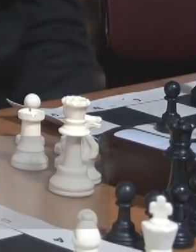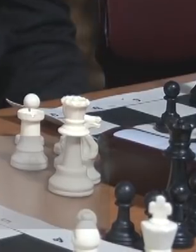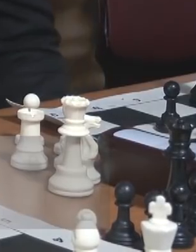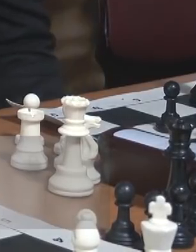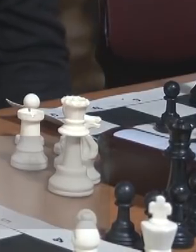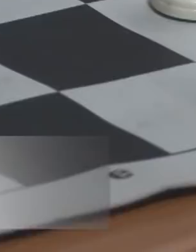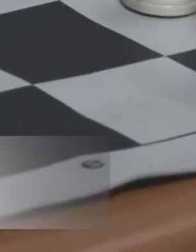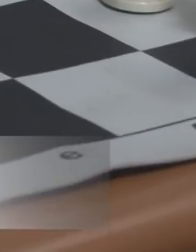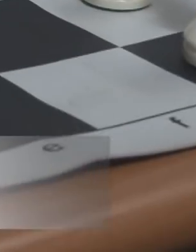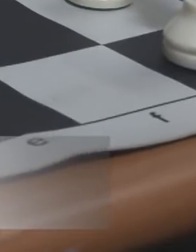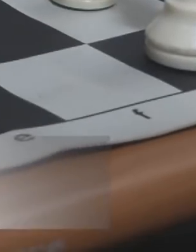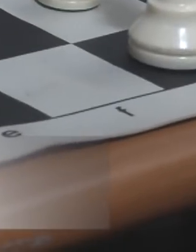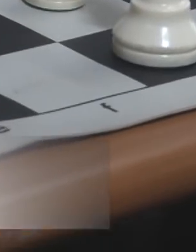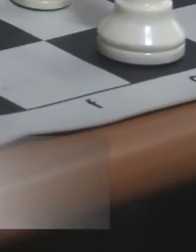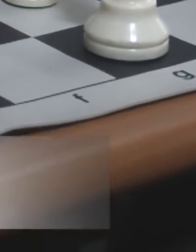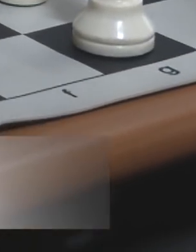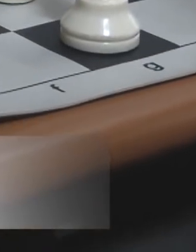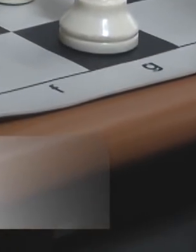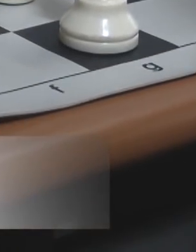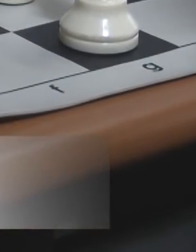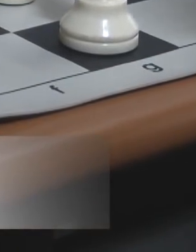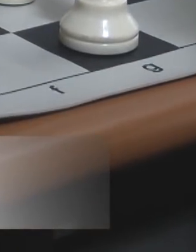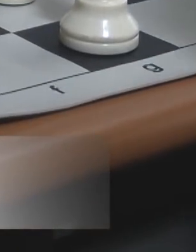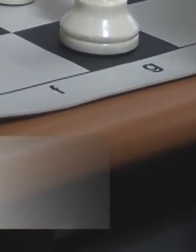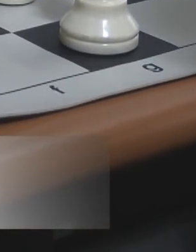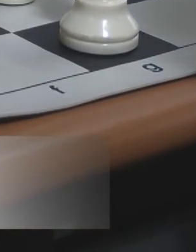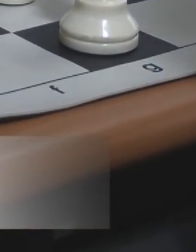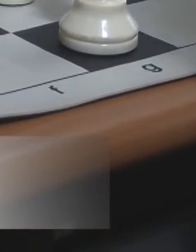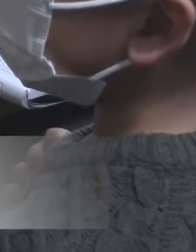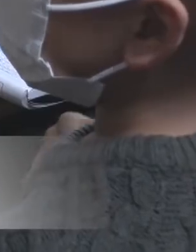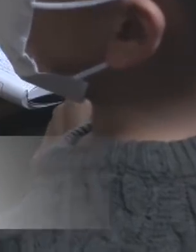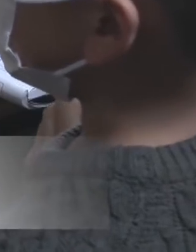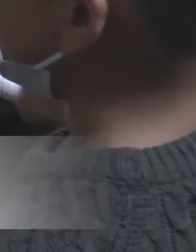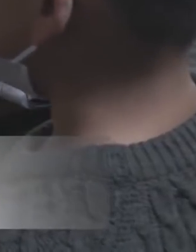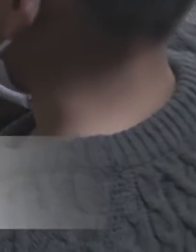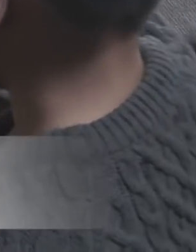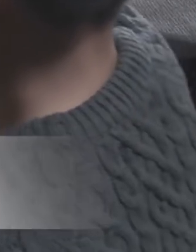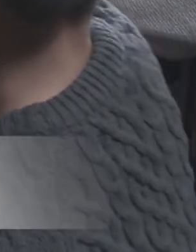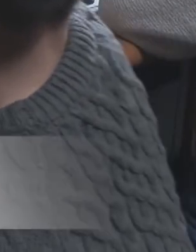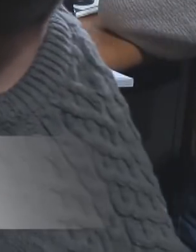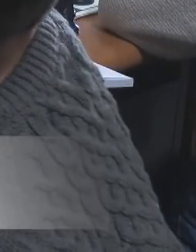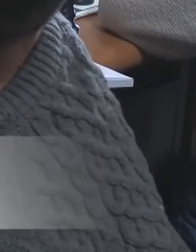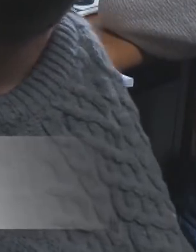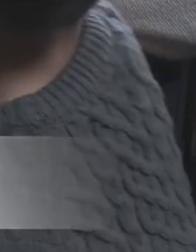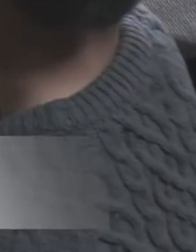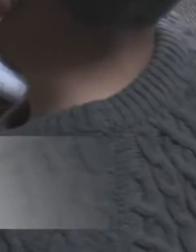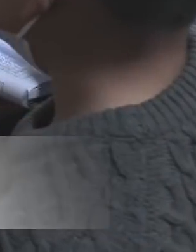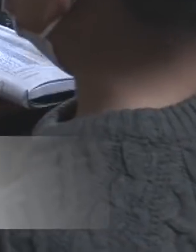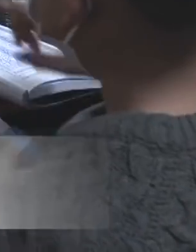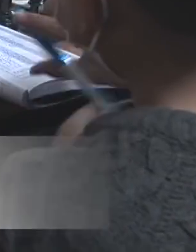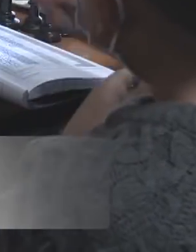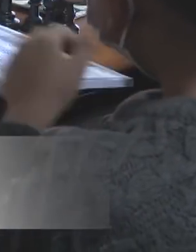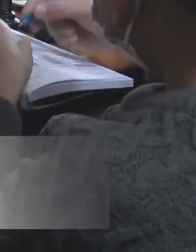медалийн эзлүүдэд тодруулна. Энэ жилийн тэмцээнд хөдөө орон нутгаас Дорнод аймгийн тамирчин 2020 оны улсын аварга Эрдэнбатын төвс төвлөөр оролцож байгаа